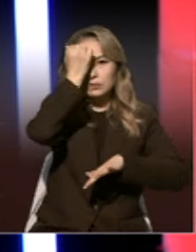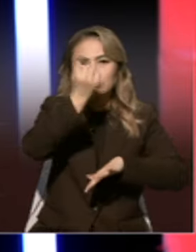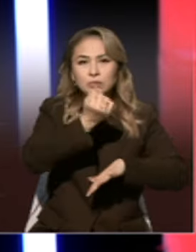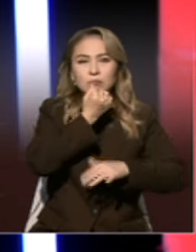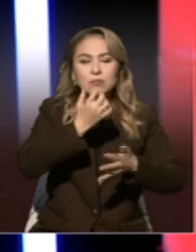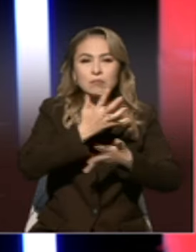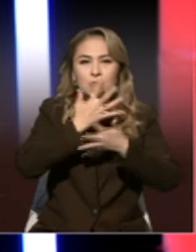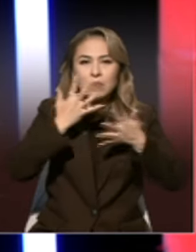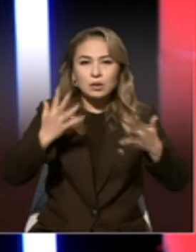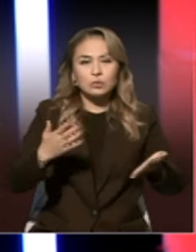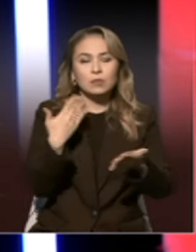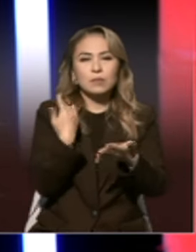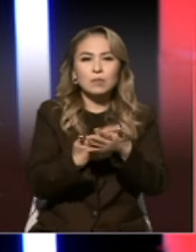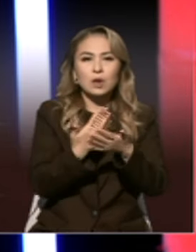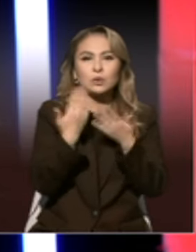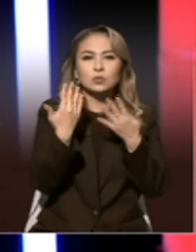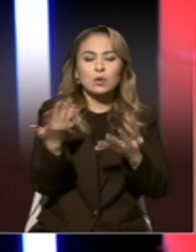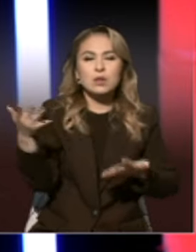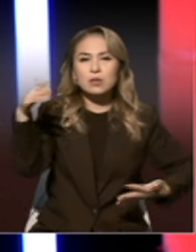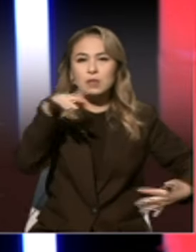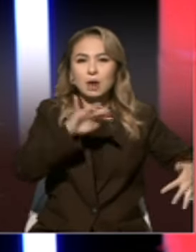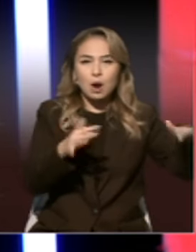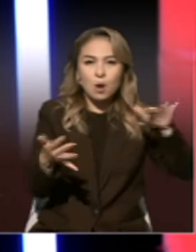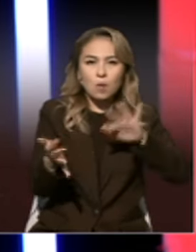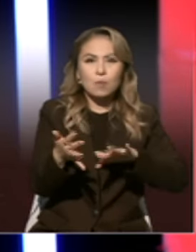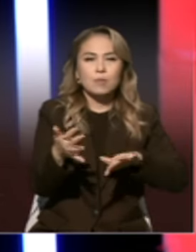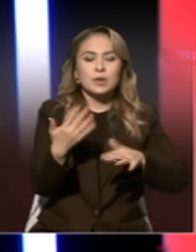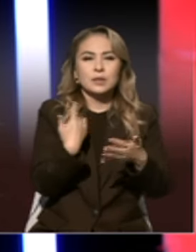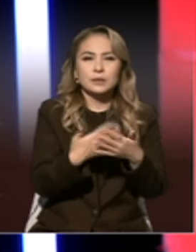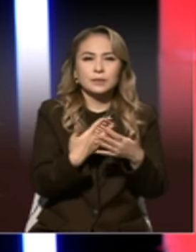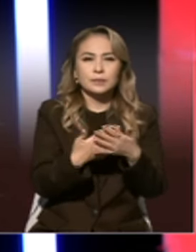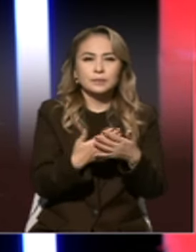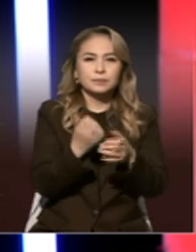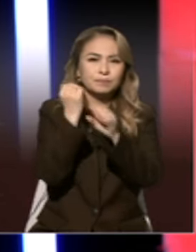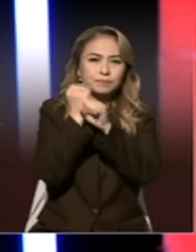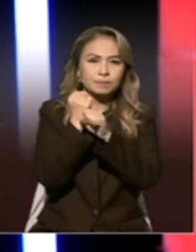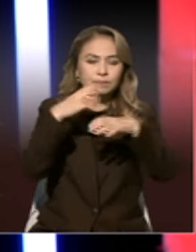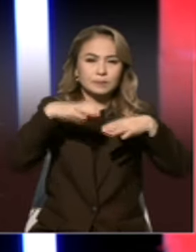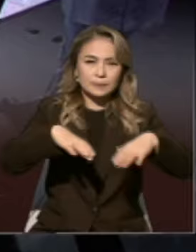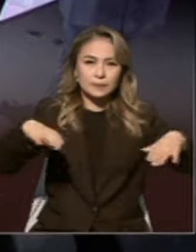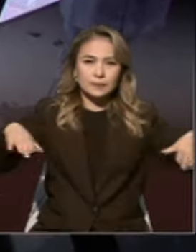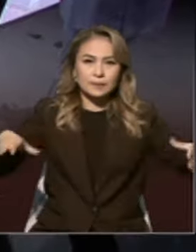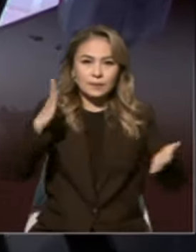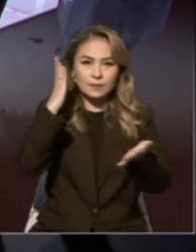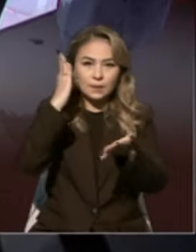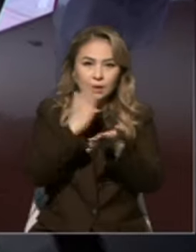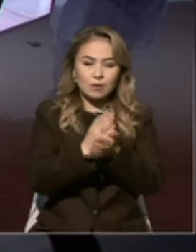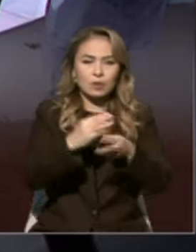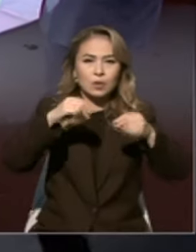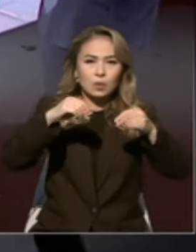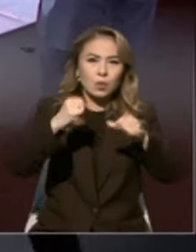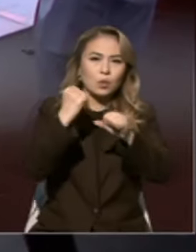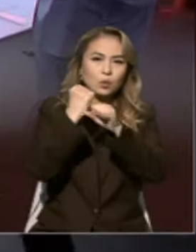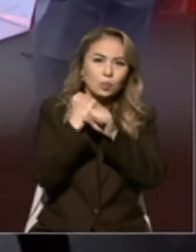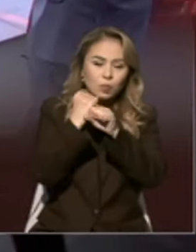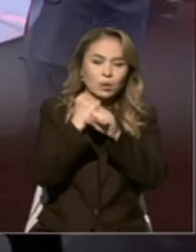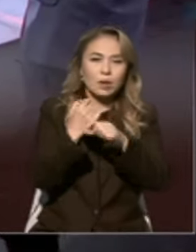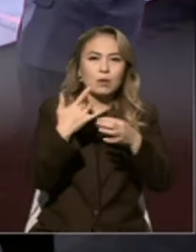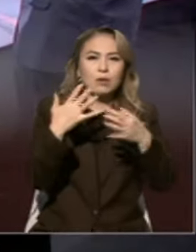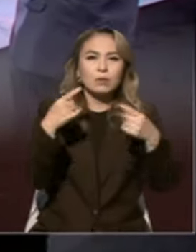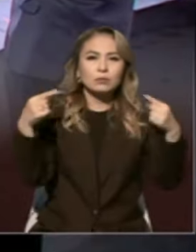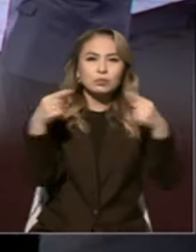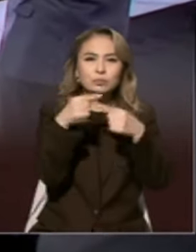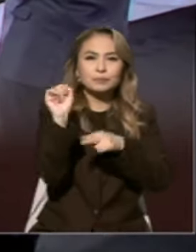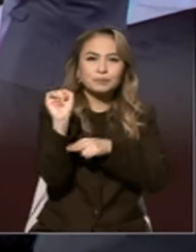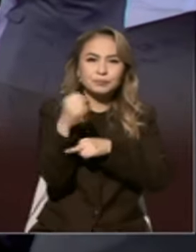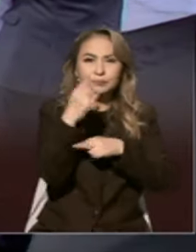келеді. Бірақ енді сол тауды айтайықшы. Қап-қап қанар жиналып жатыр сол жақта. Құм, топырақ. Бірақ сол қаншалықты